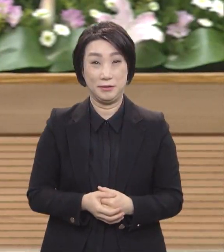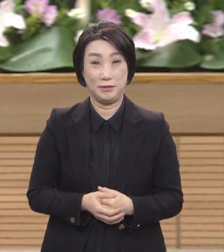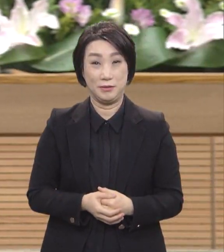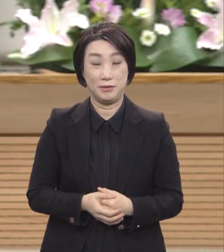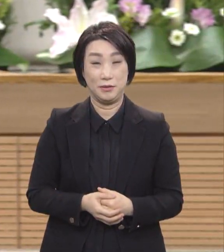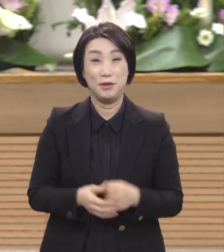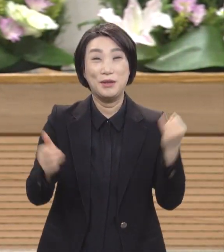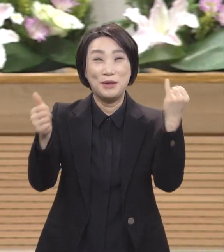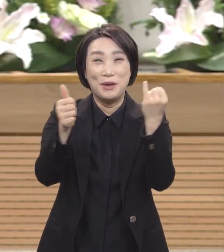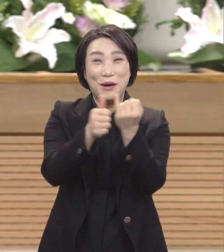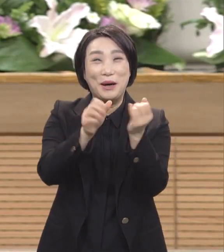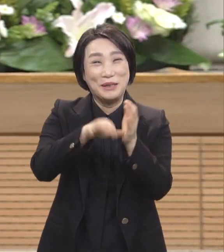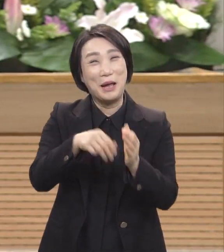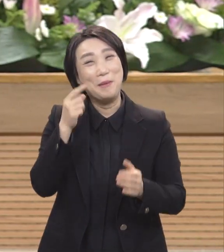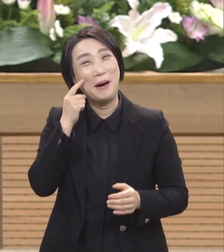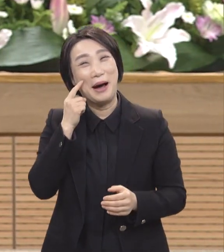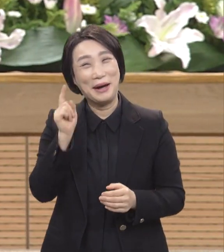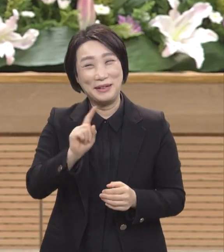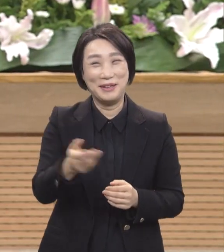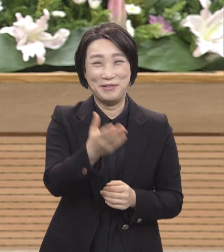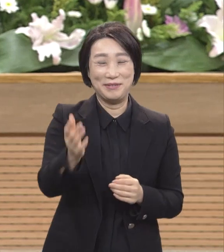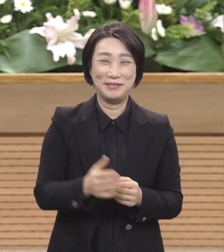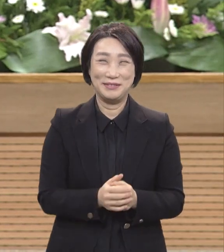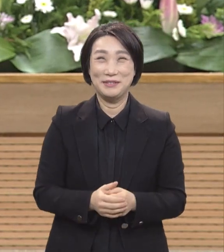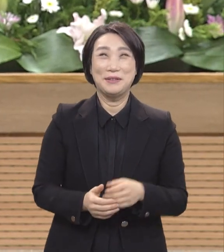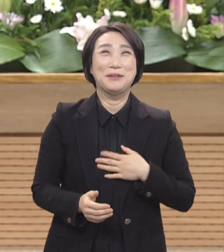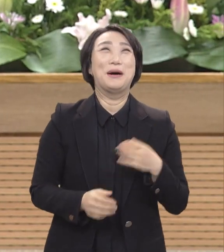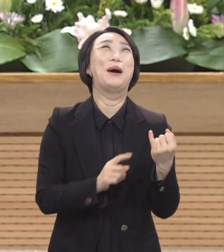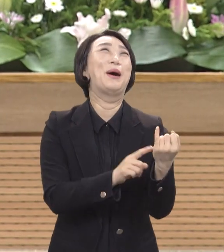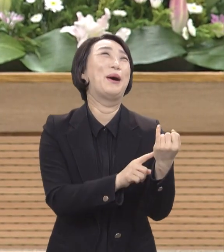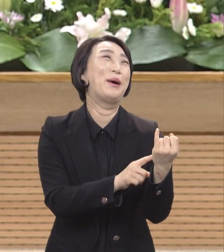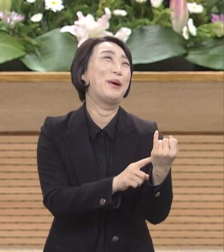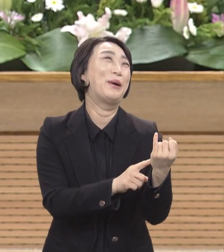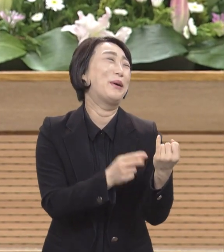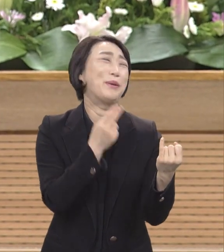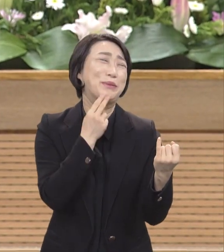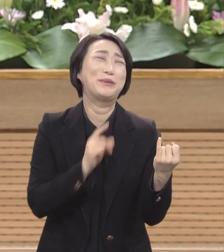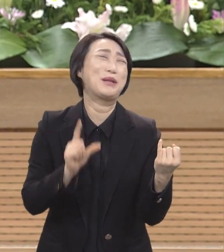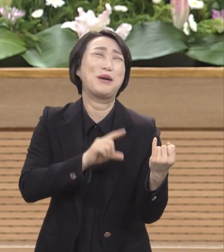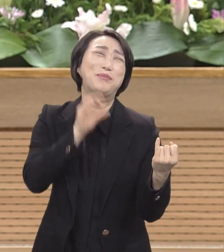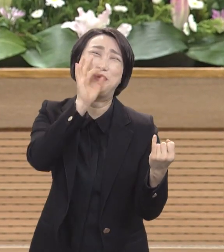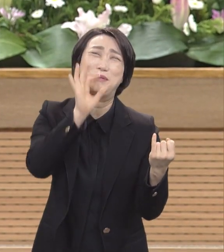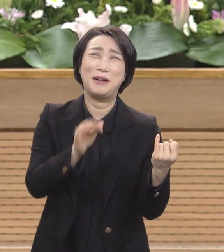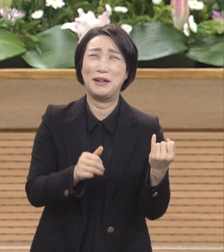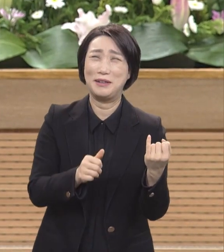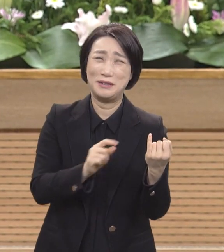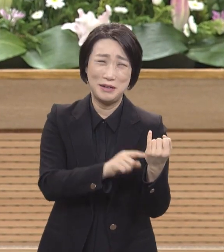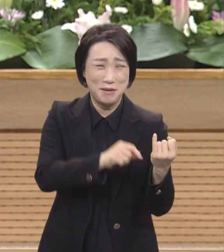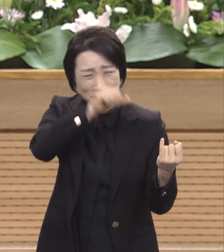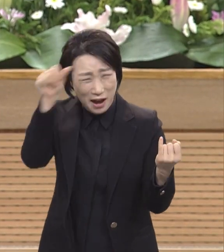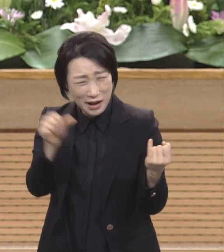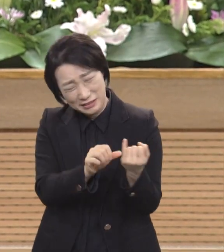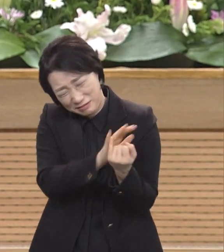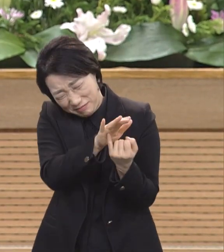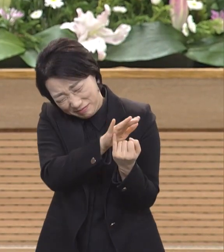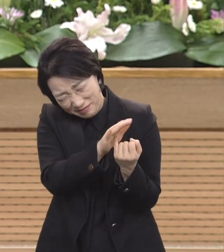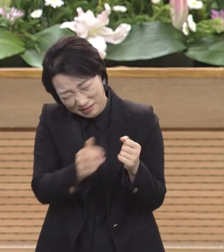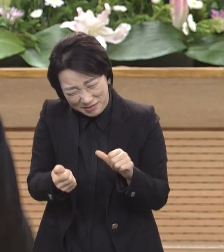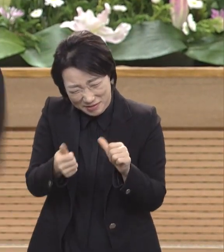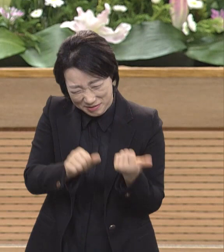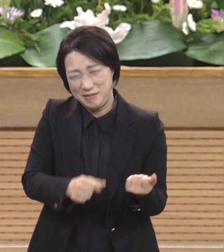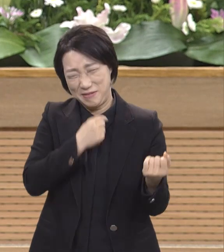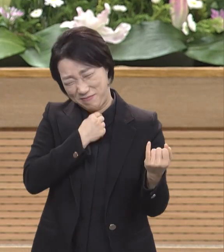뭐 결혼할 때 보세요. 하, 난 너 없으면 못 살아. 나는 평생에 너를 사랑하다 죽을